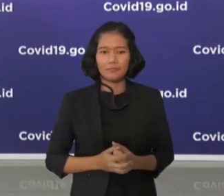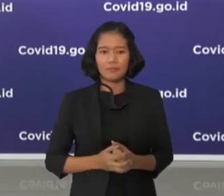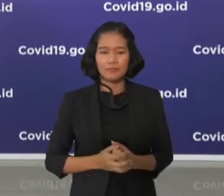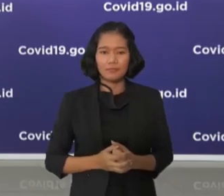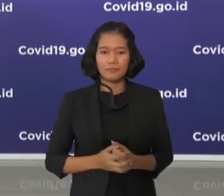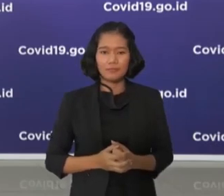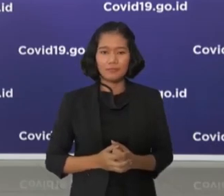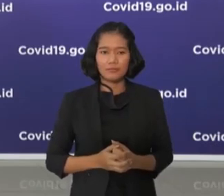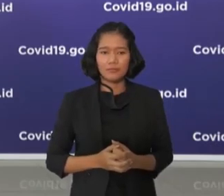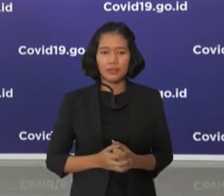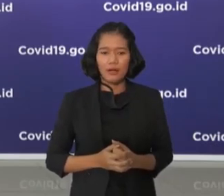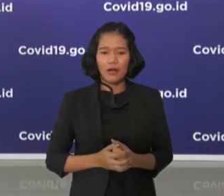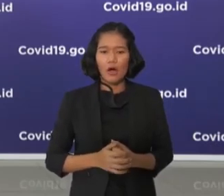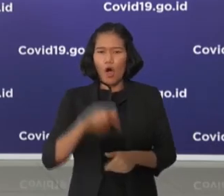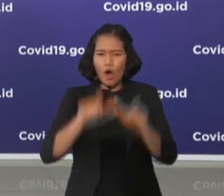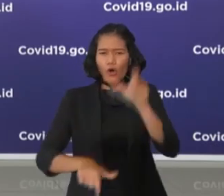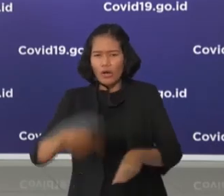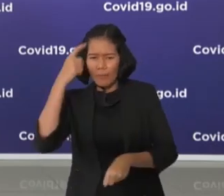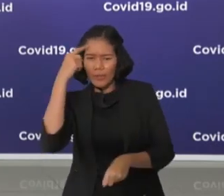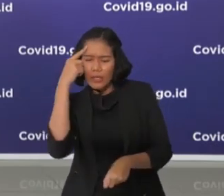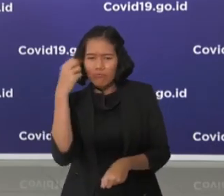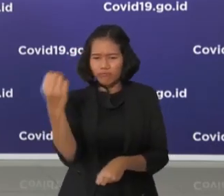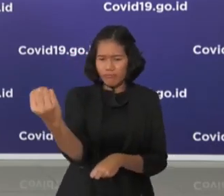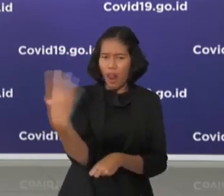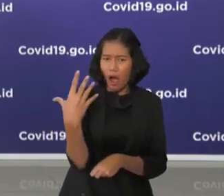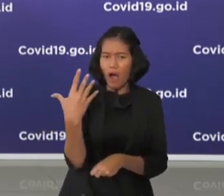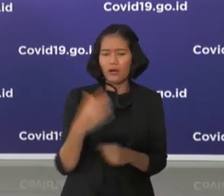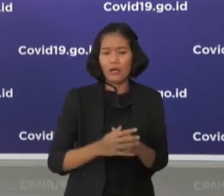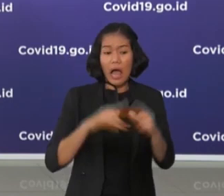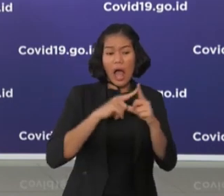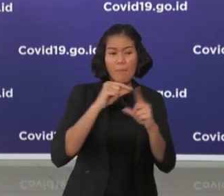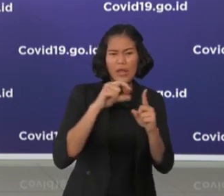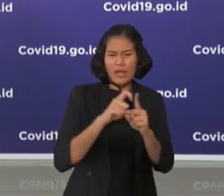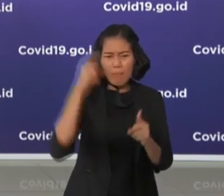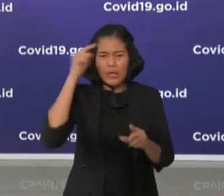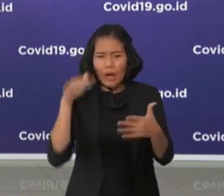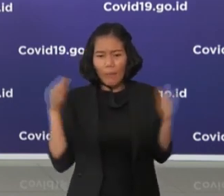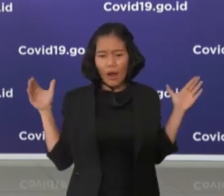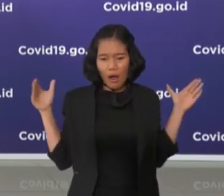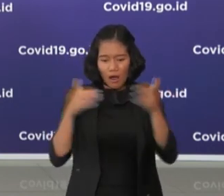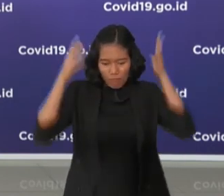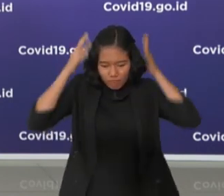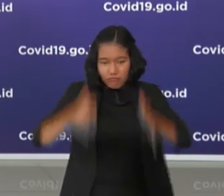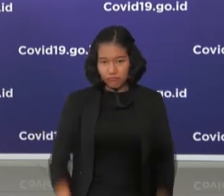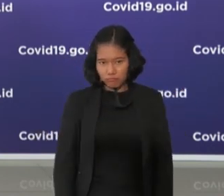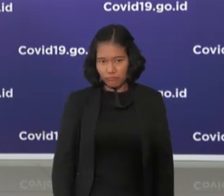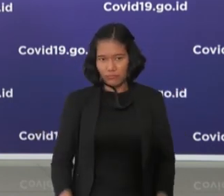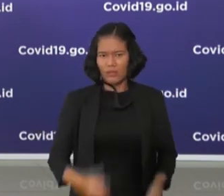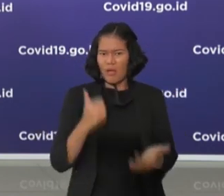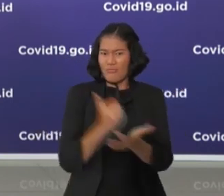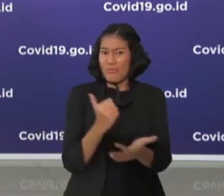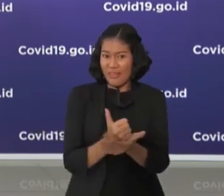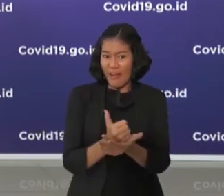Hai banyak orang menyebut APD yang bermaksud adalah coverall Pak sebenarnya